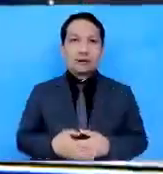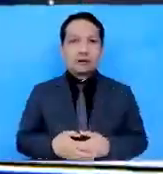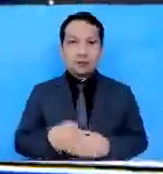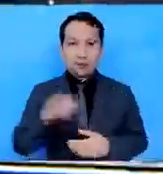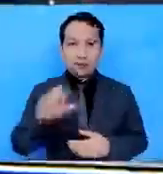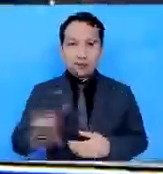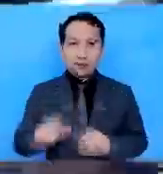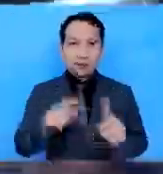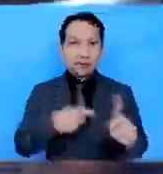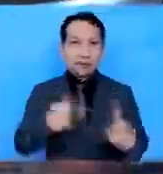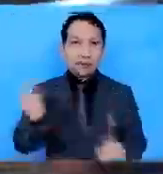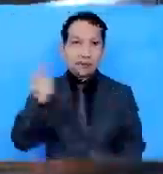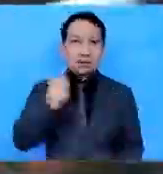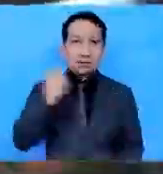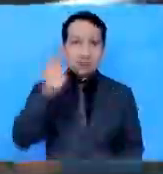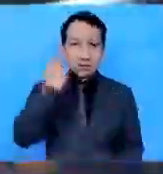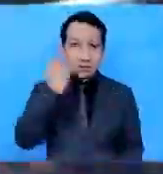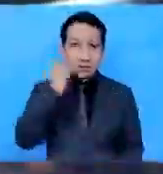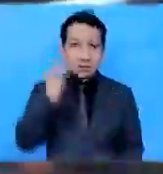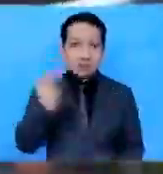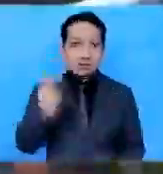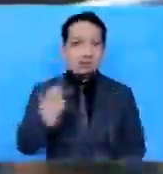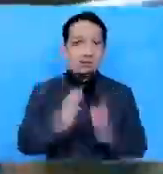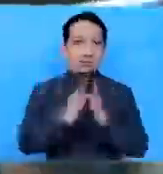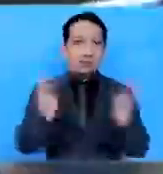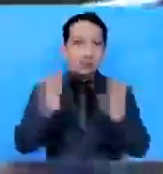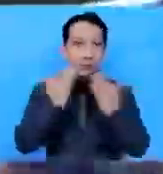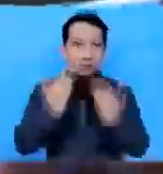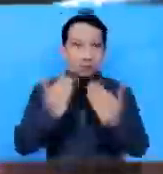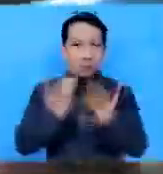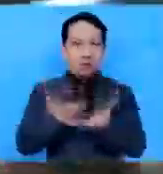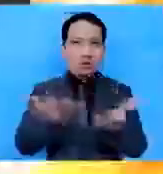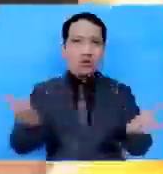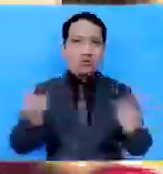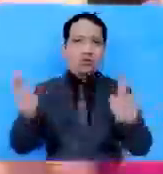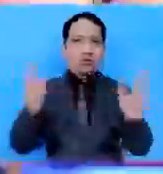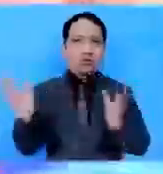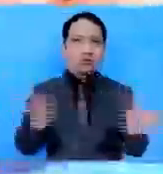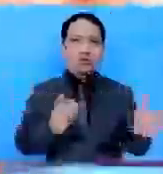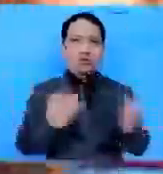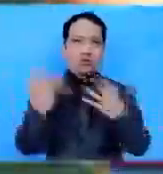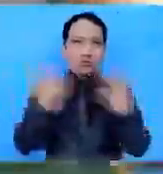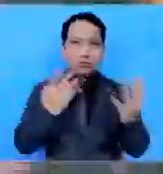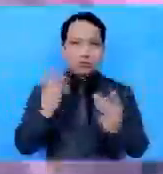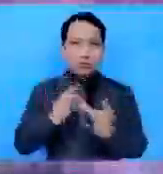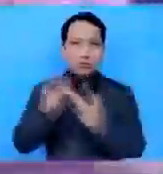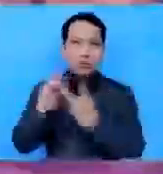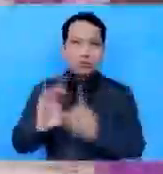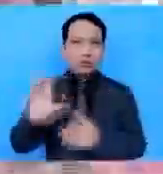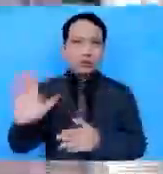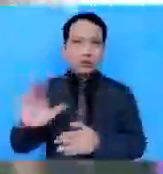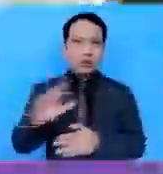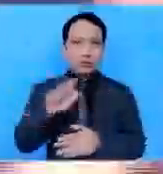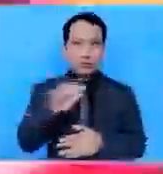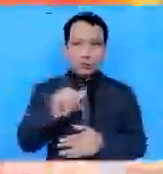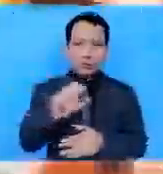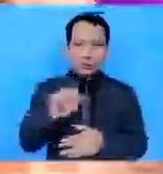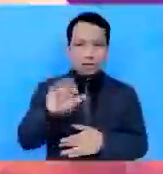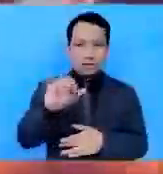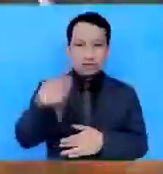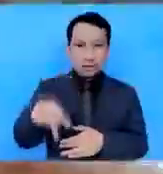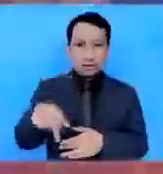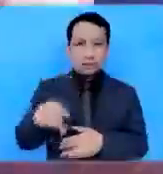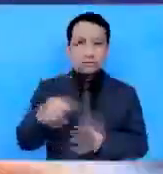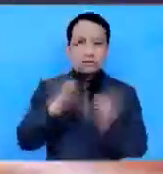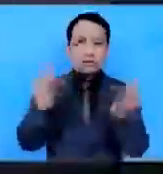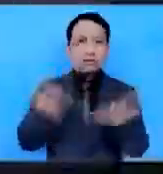si Martin Rivera, super grateful din sa hinandog sa kanyang birthday special ng kanyang ASAP family. The journey